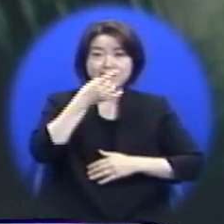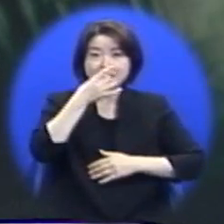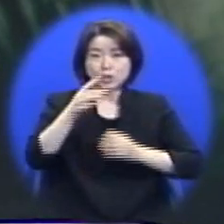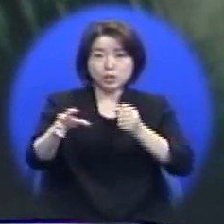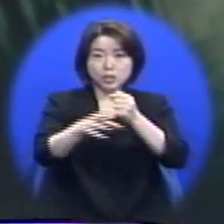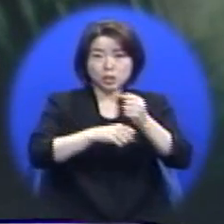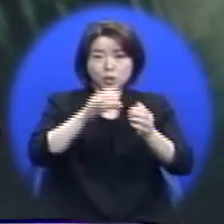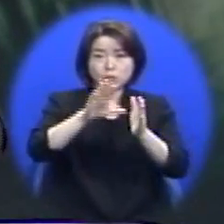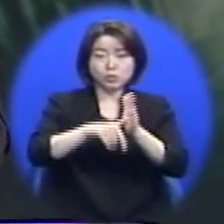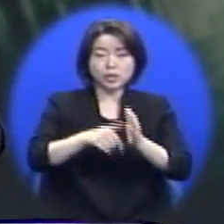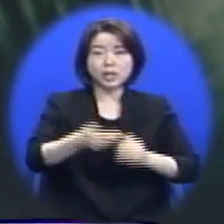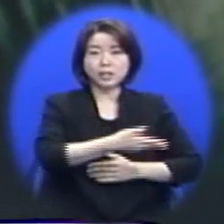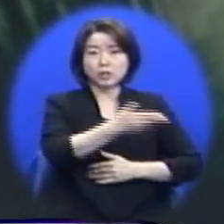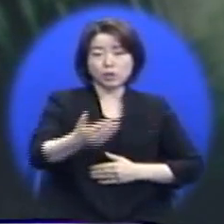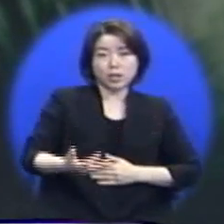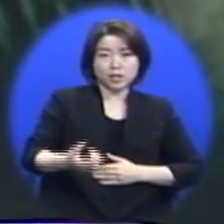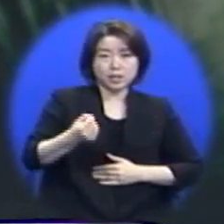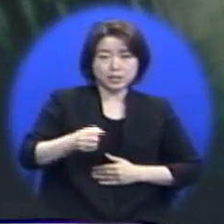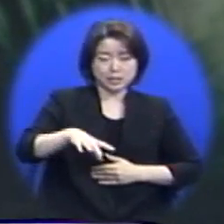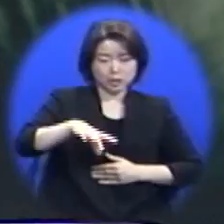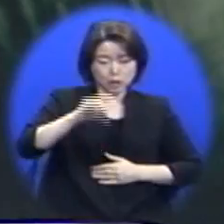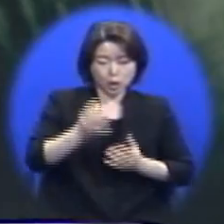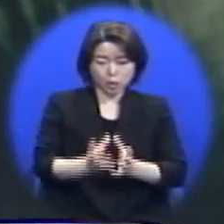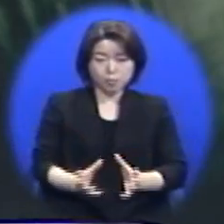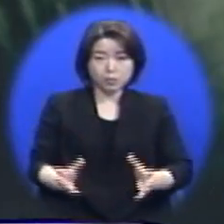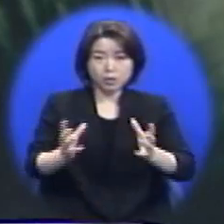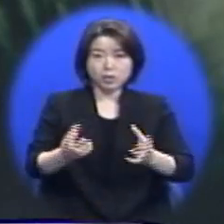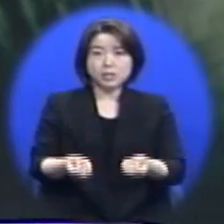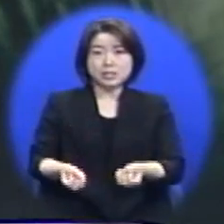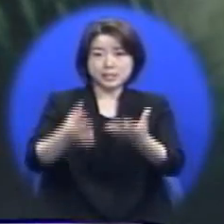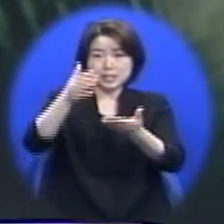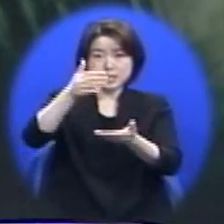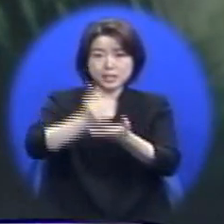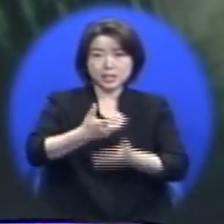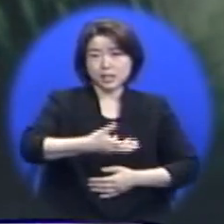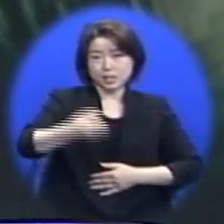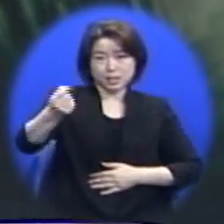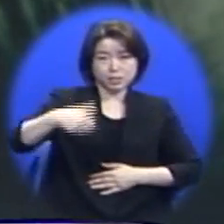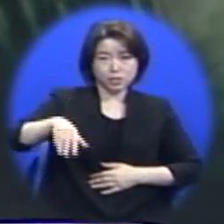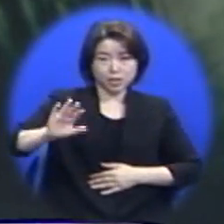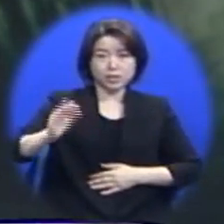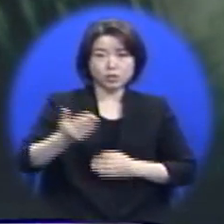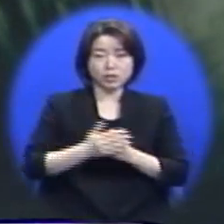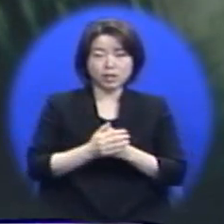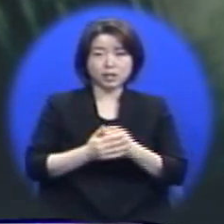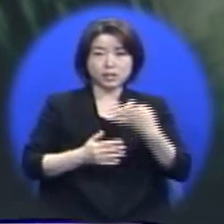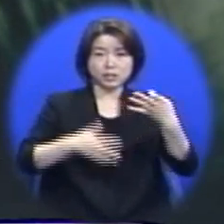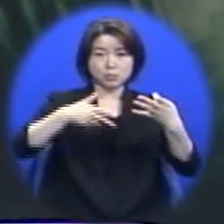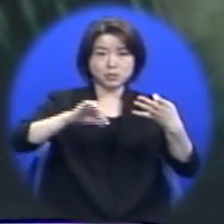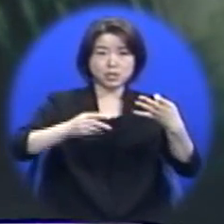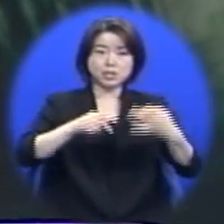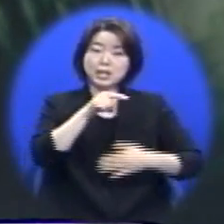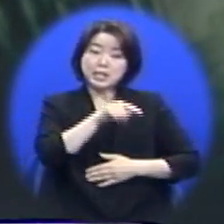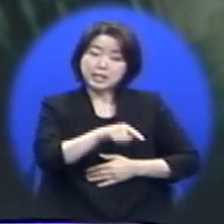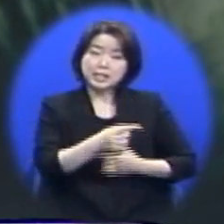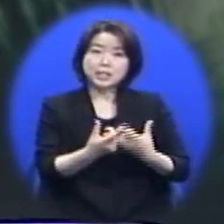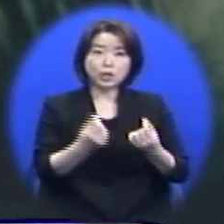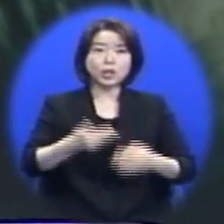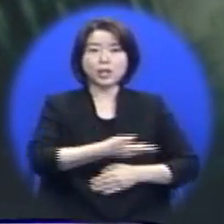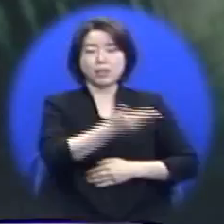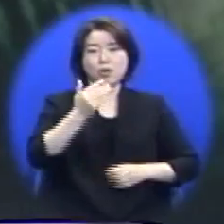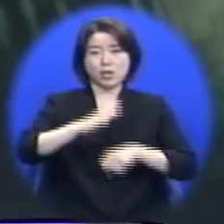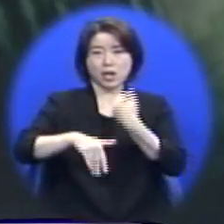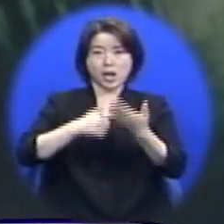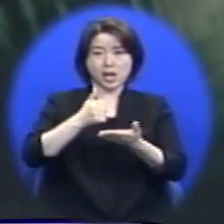때에 너희가 거둔 첫 곡식단을 제사장에게 가져가야 한다. 14절에 너희가 이렇게 너희